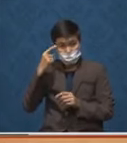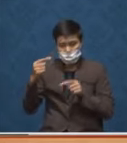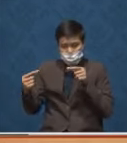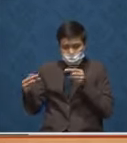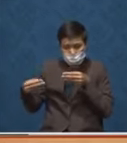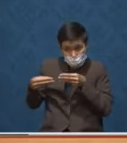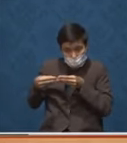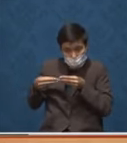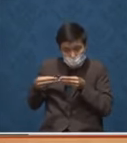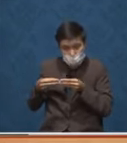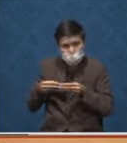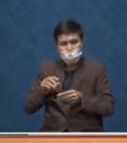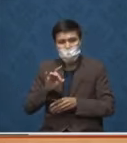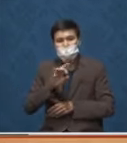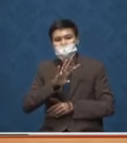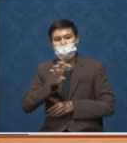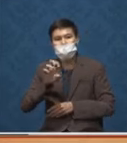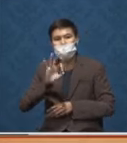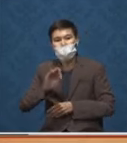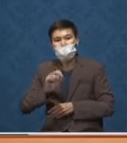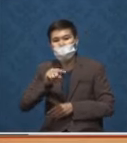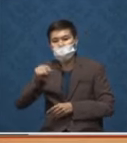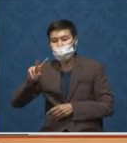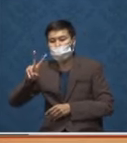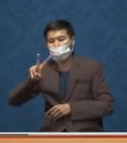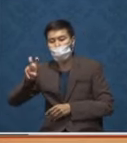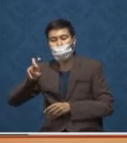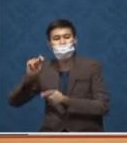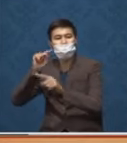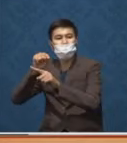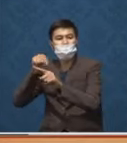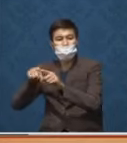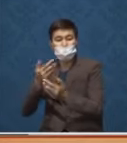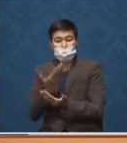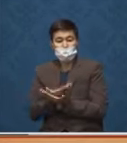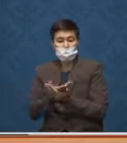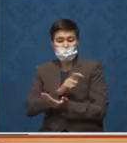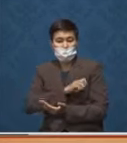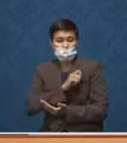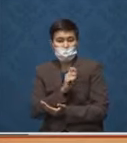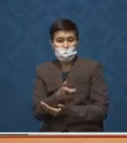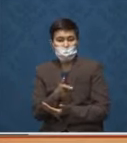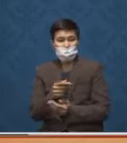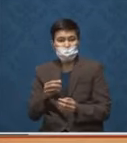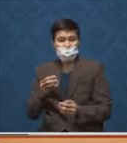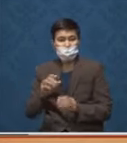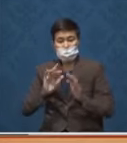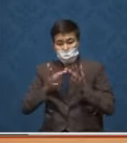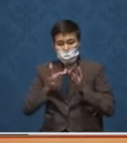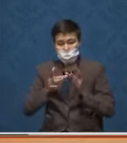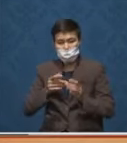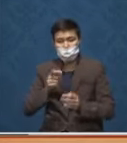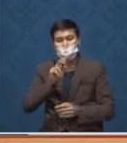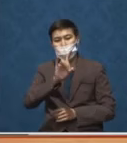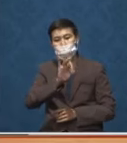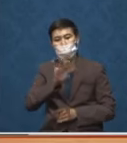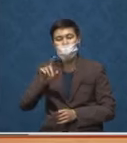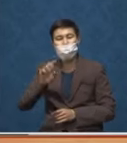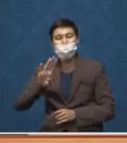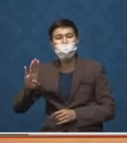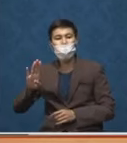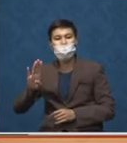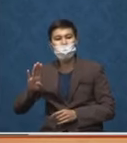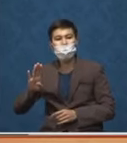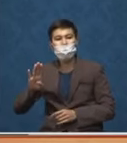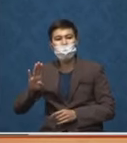49ถึง 200% หมายความว่าถ้าทุกวันนี้จ่ายตังค่าเน็ตค่ามือถือกันอยู่100บาทอาจจะต้องจ่าย